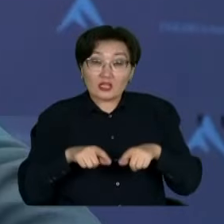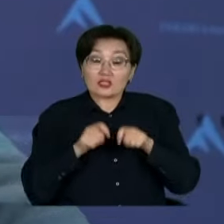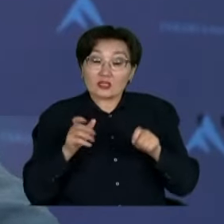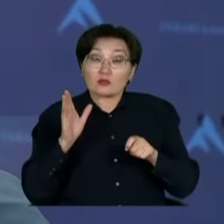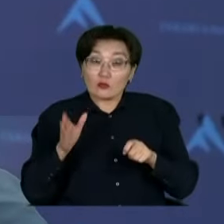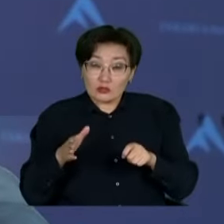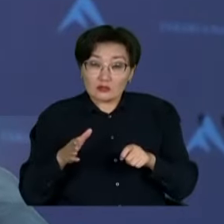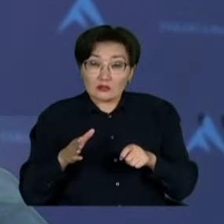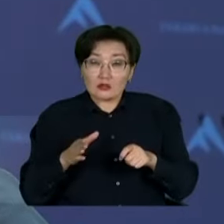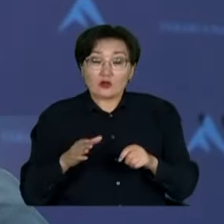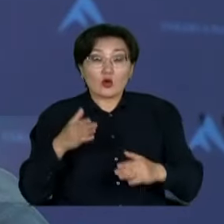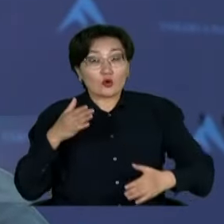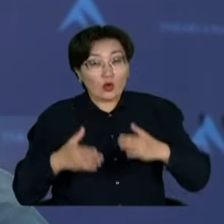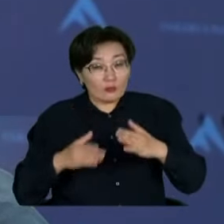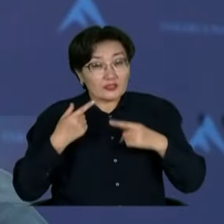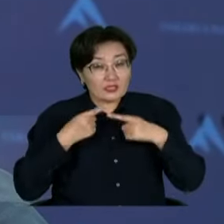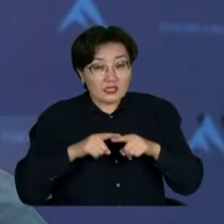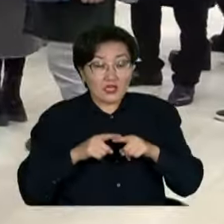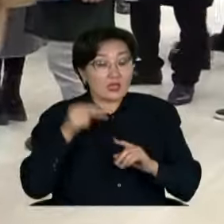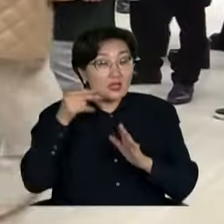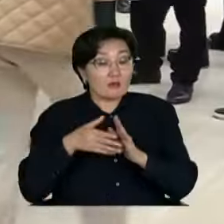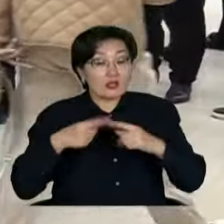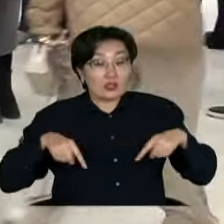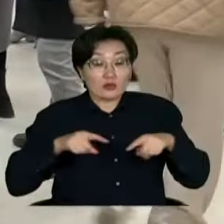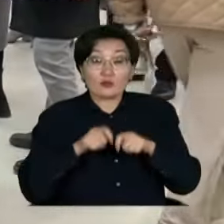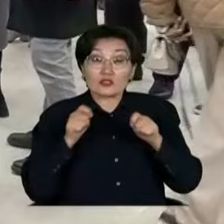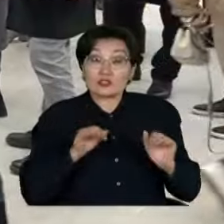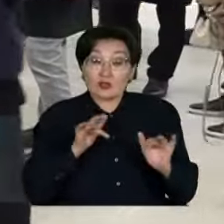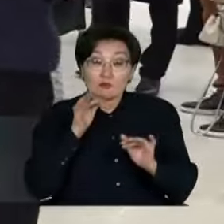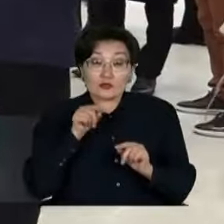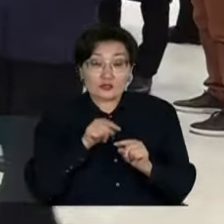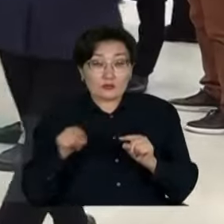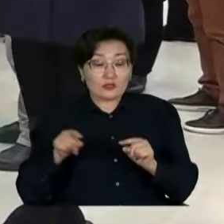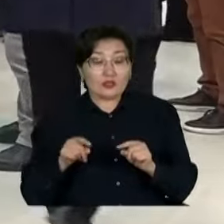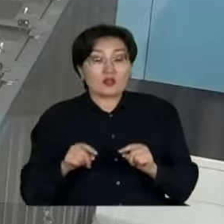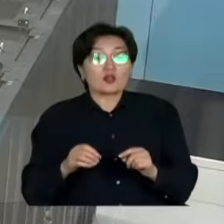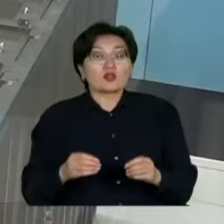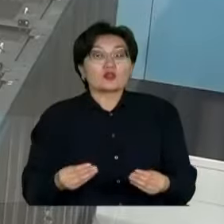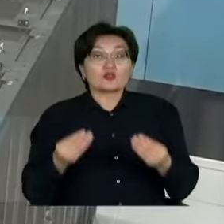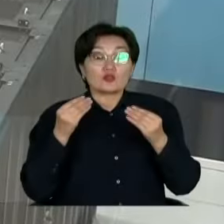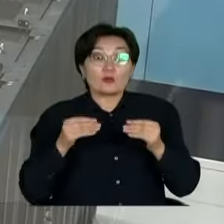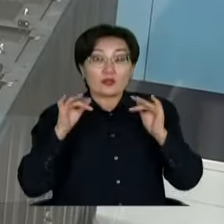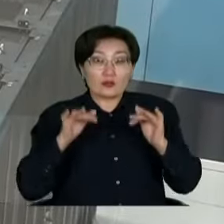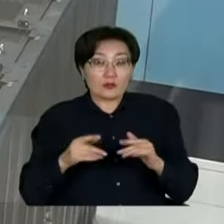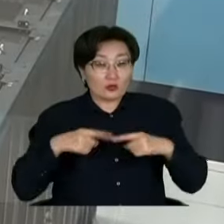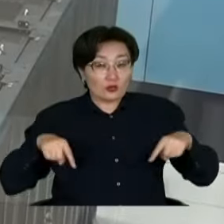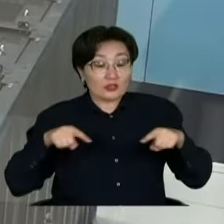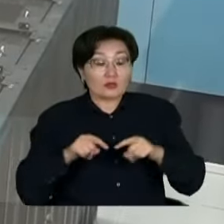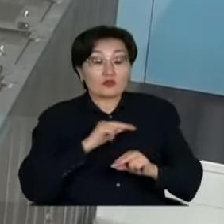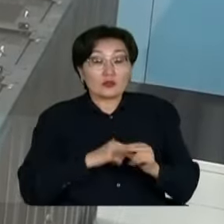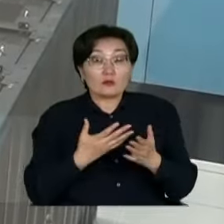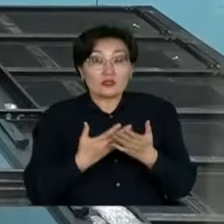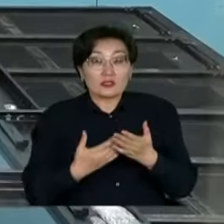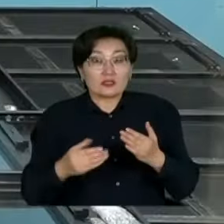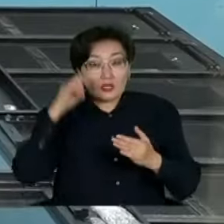бірі робототехника лабораториясы. Сондай-ақ іс-шара аясында суперкомпьютер орталығының қызметі таныстырылды. Отандық